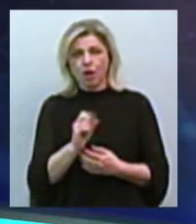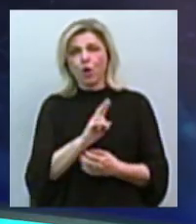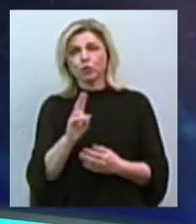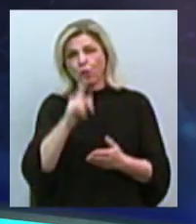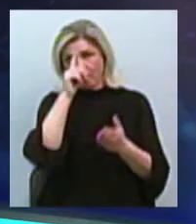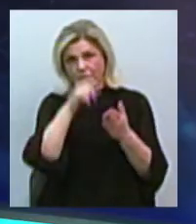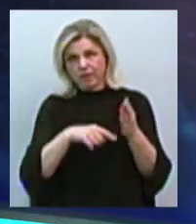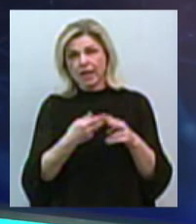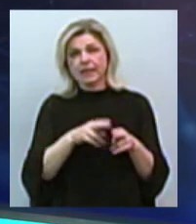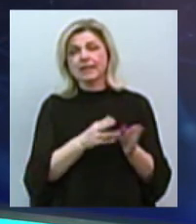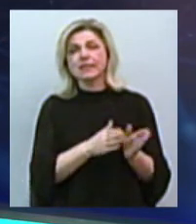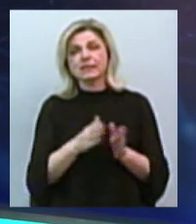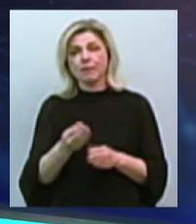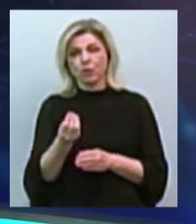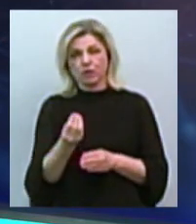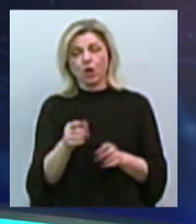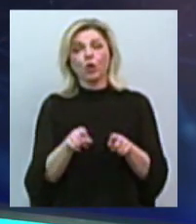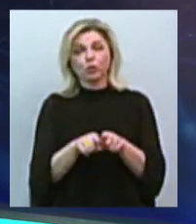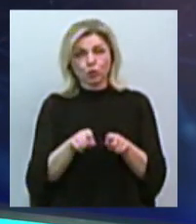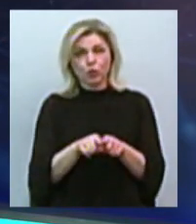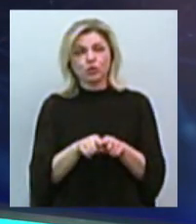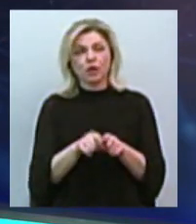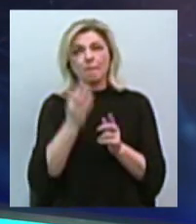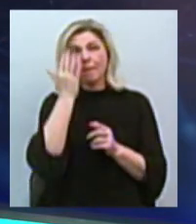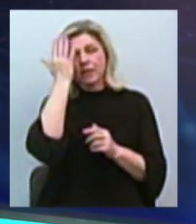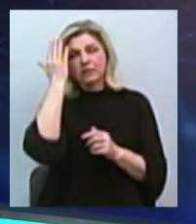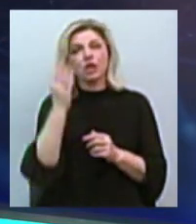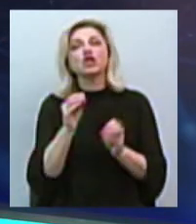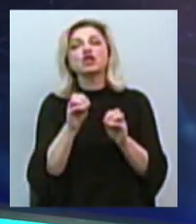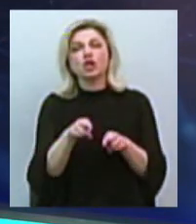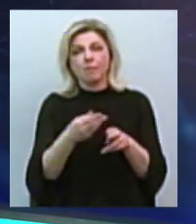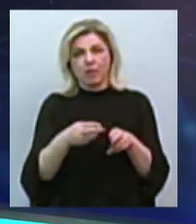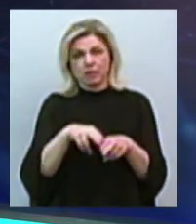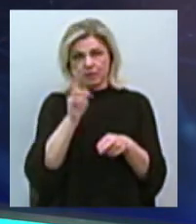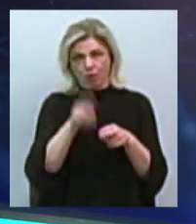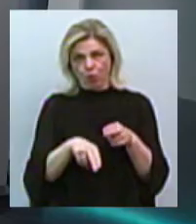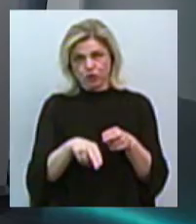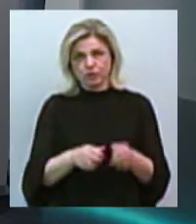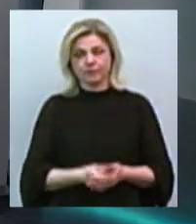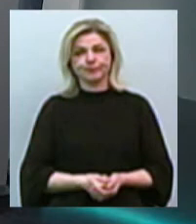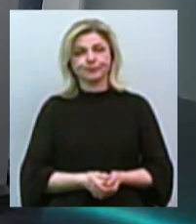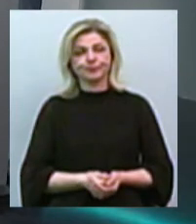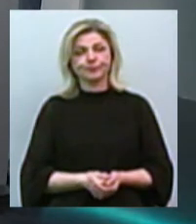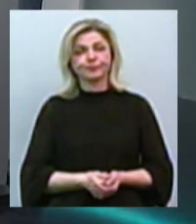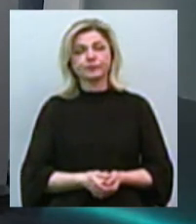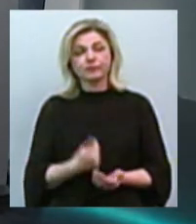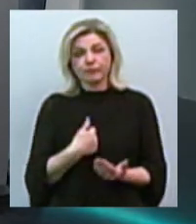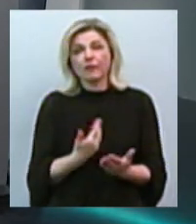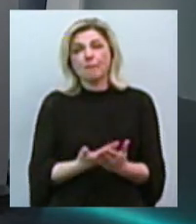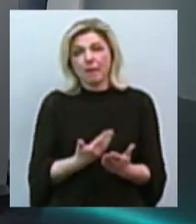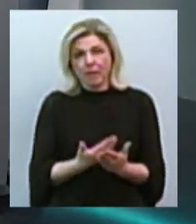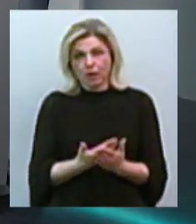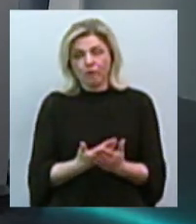в эту систему деньги. Тоже это предмет определенных мыслей о том, чем это закончится. Безусловно, я просто привожу один из